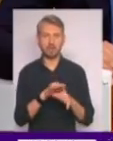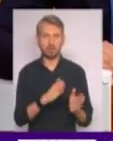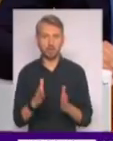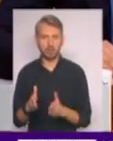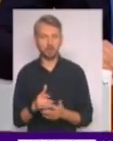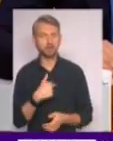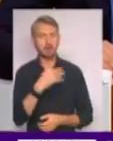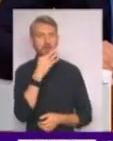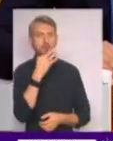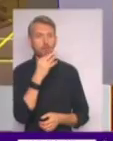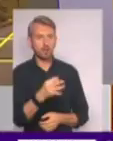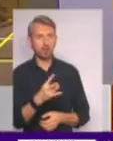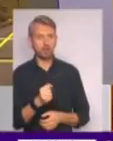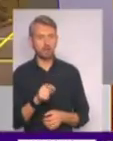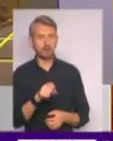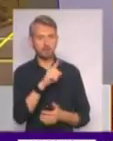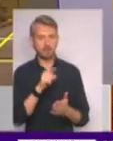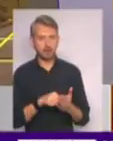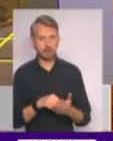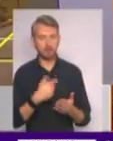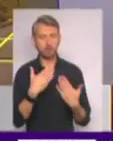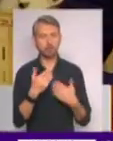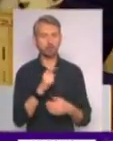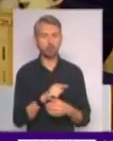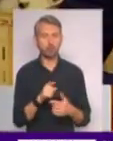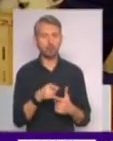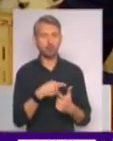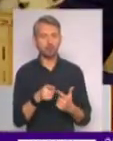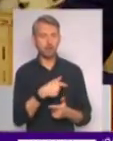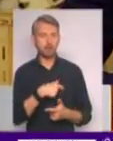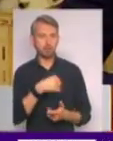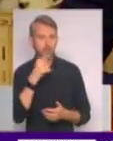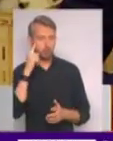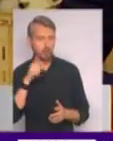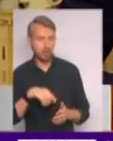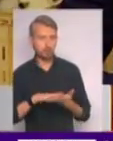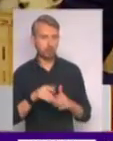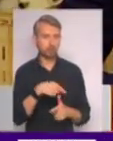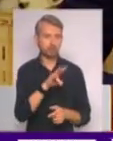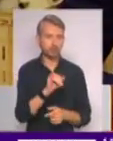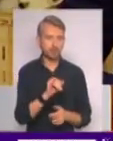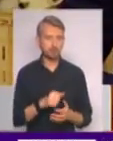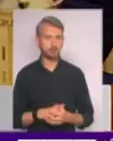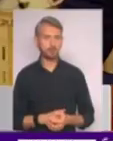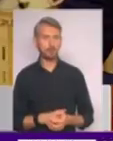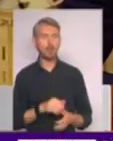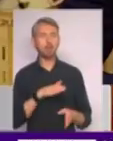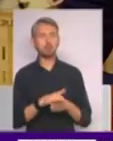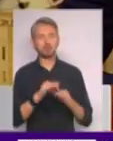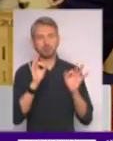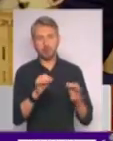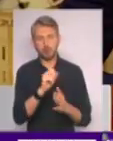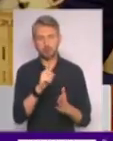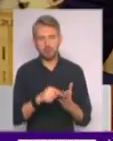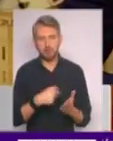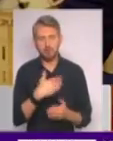Відповідаю, на поставлене питання. Це відносно того, чи в предметі депутат, чи володіє ситуацією на окрузі. Абсолютно слушне питання.